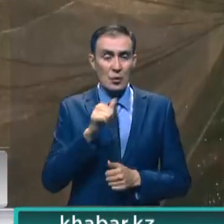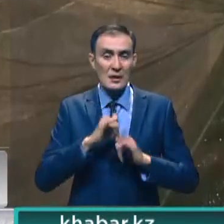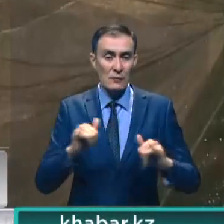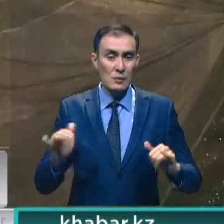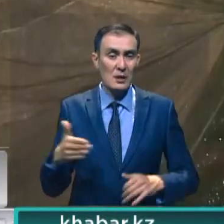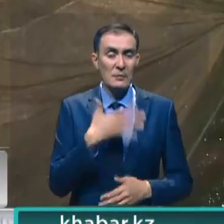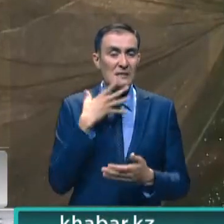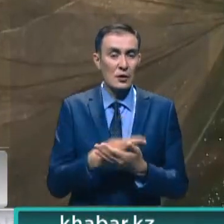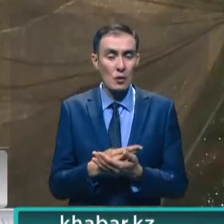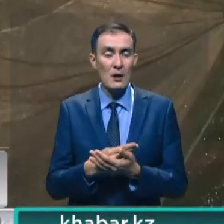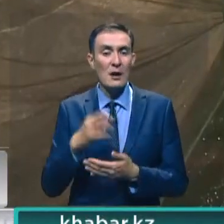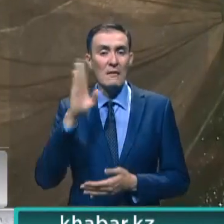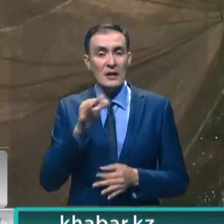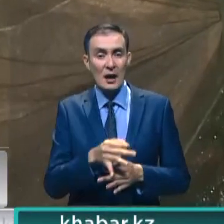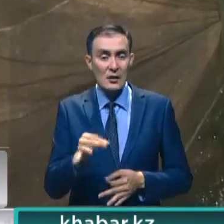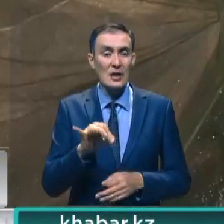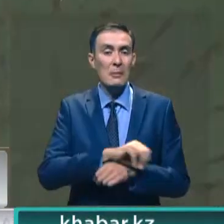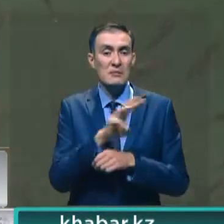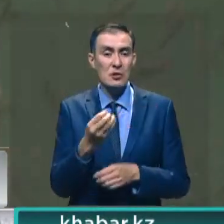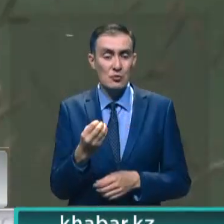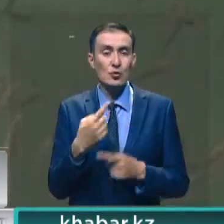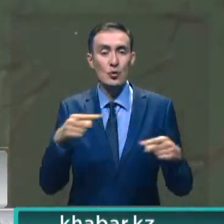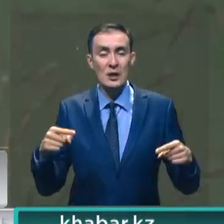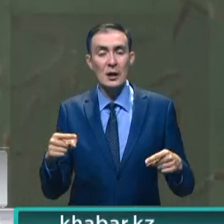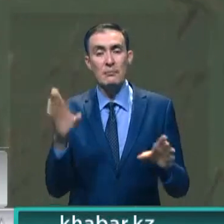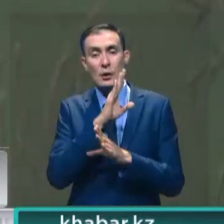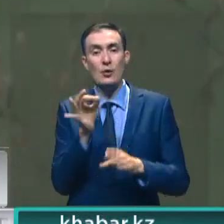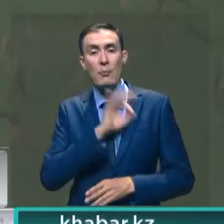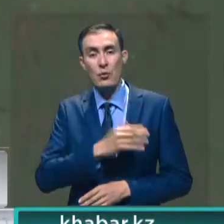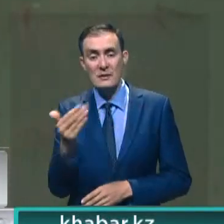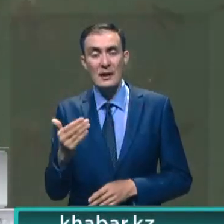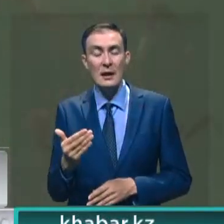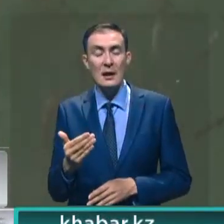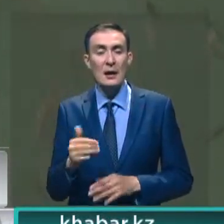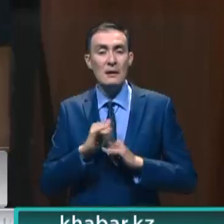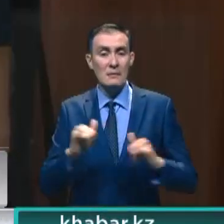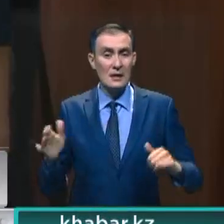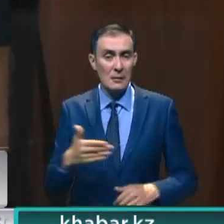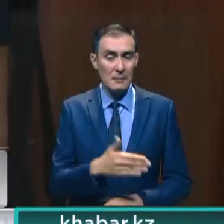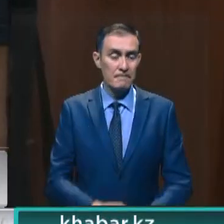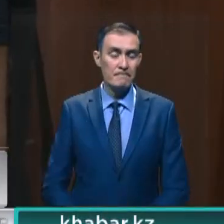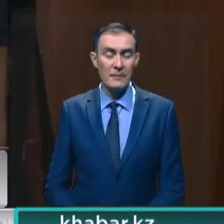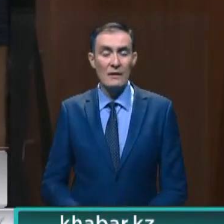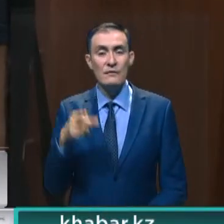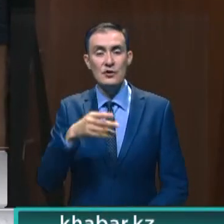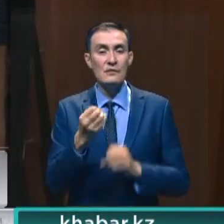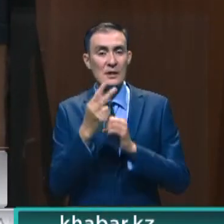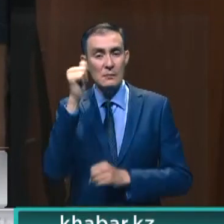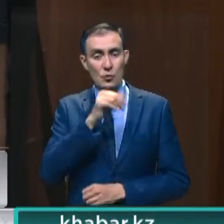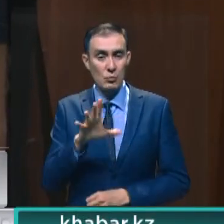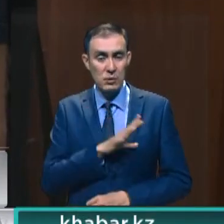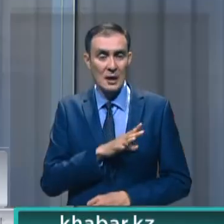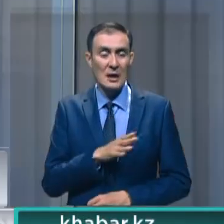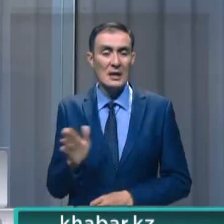на своем водохранилище и обеспечиваем других природопользователей посадочным материалом. В 2012 году было